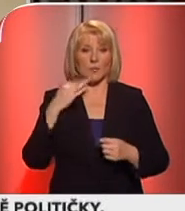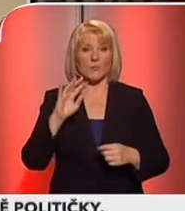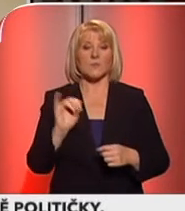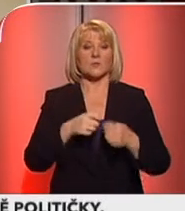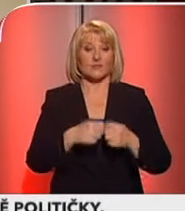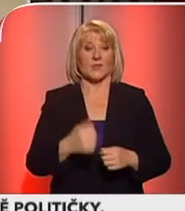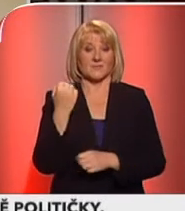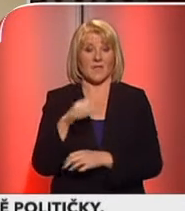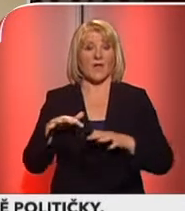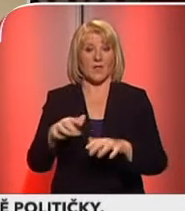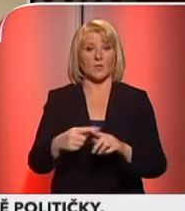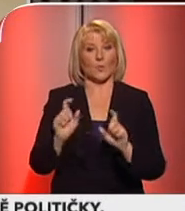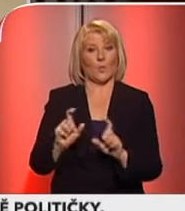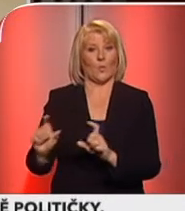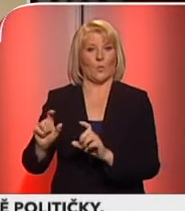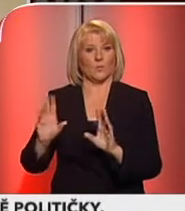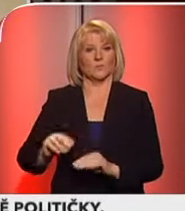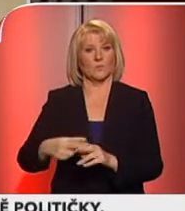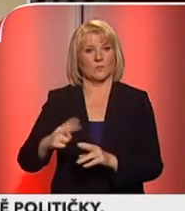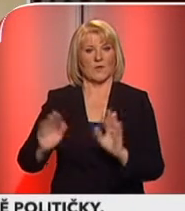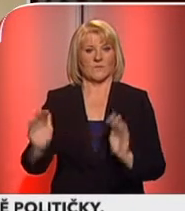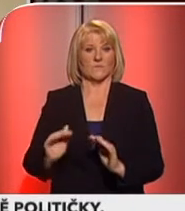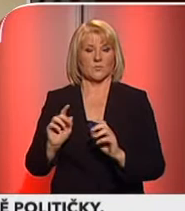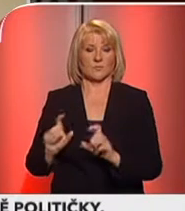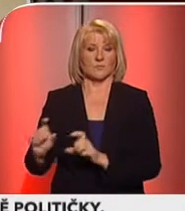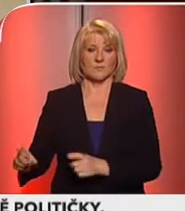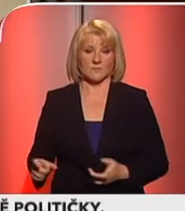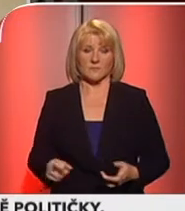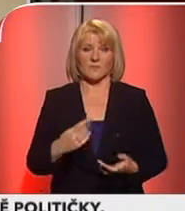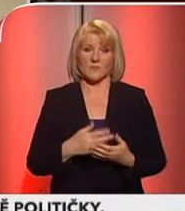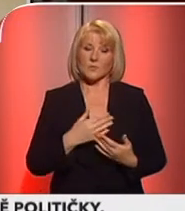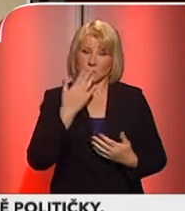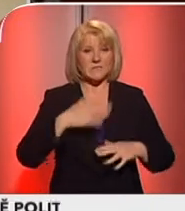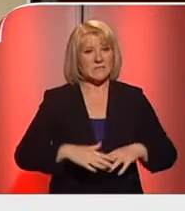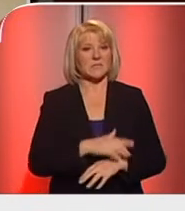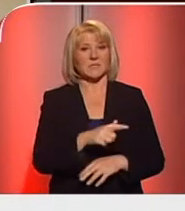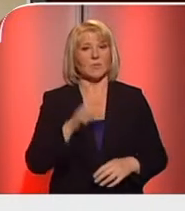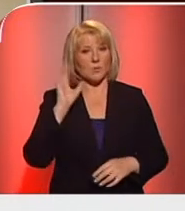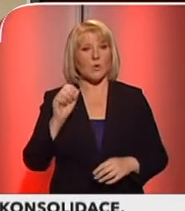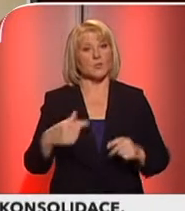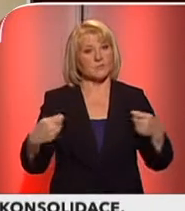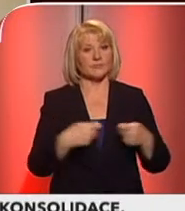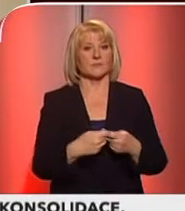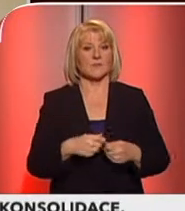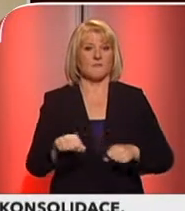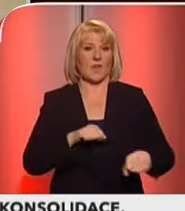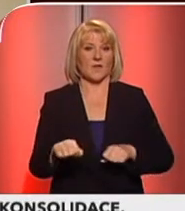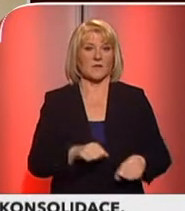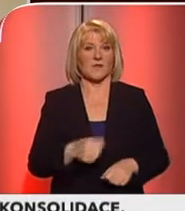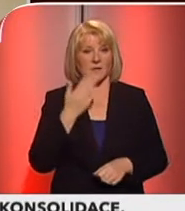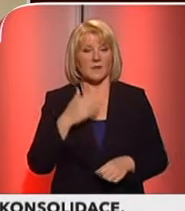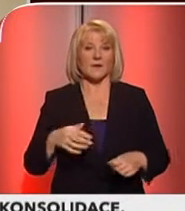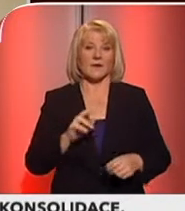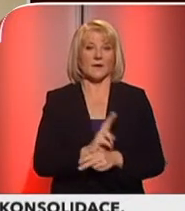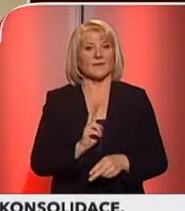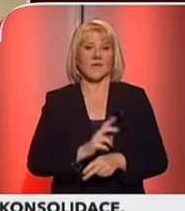členské základny a skoro bych řekl, cituji, že může tady existovat jakési propojení na vládu a jakési, řekněme, hlídání si vlastních